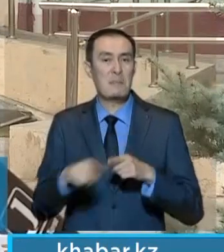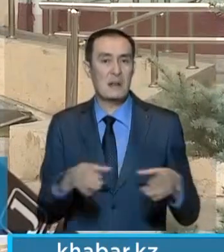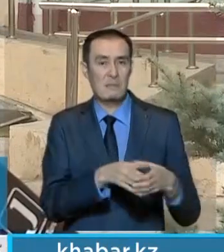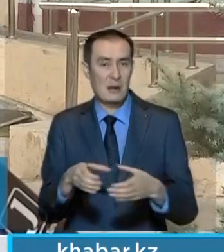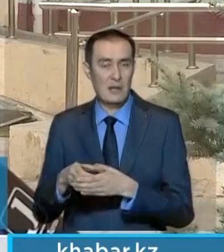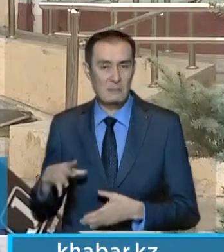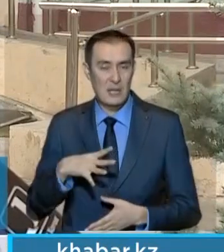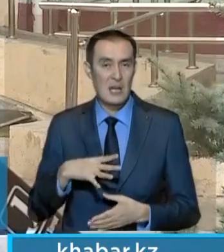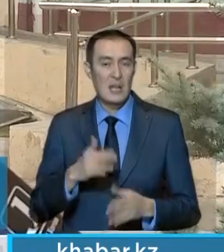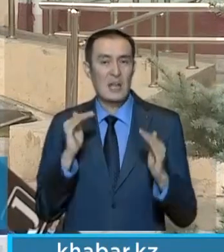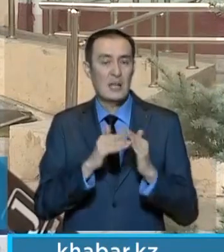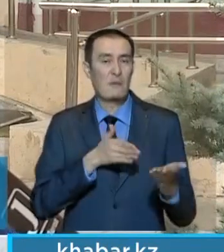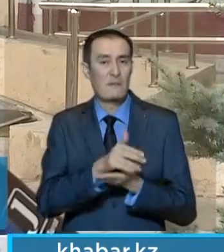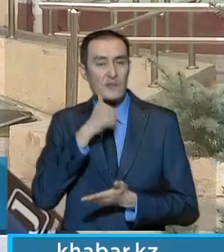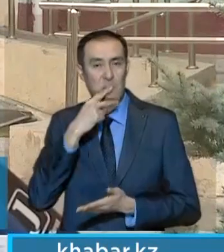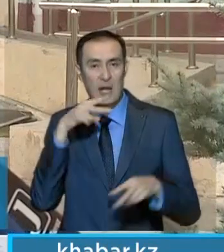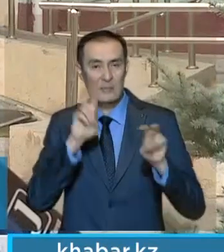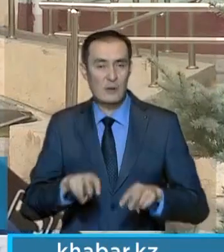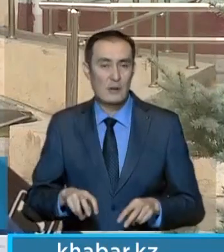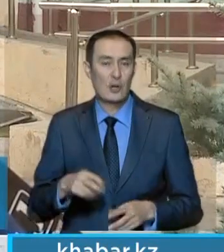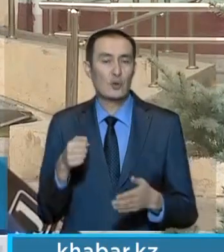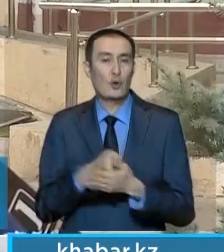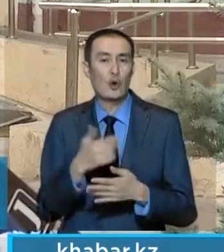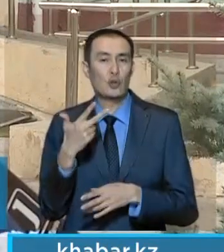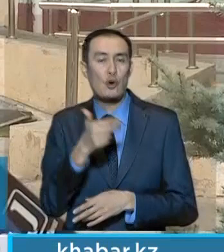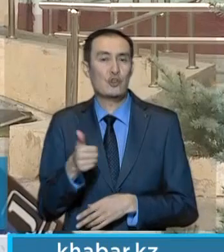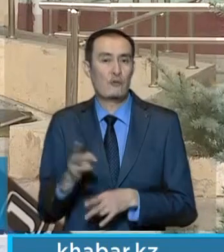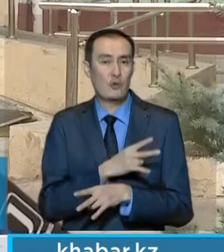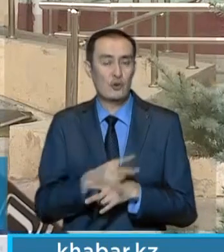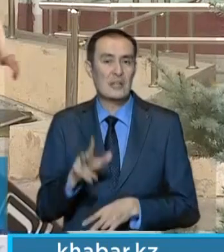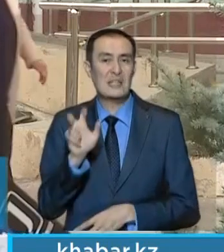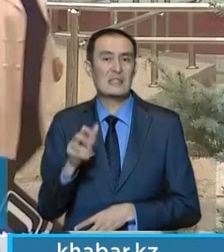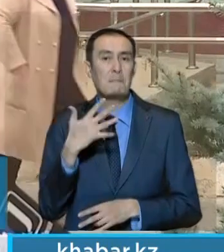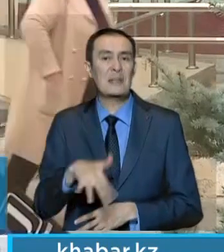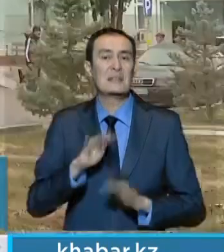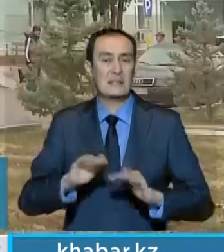бригад. На дому было вчера осмотрено до 3 часов ночи, значит, 350 детей.